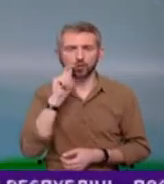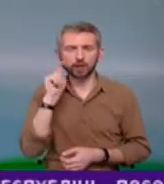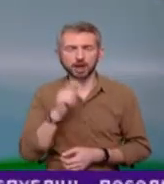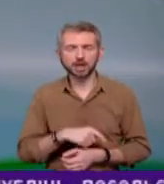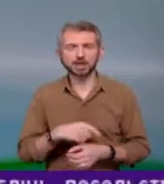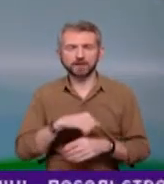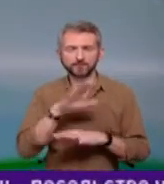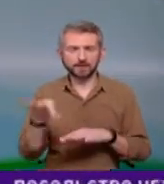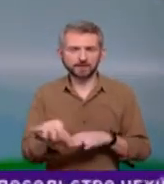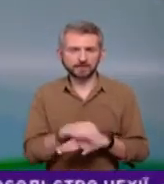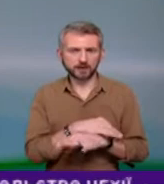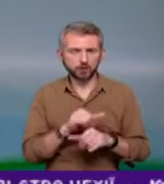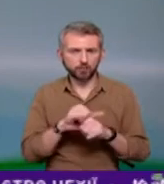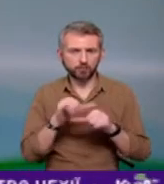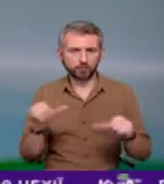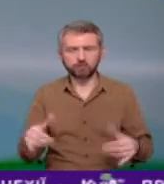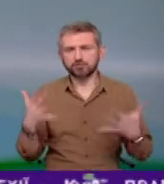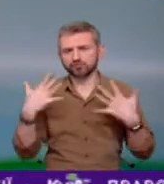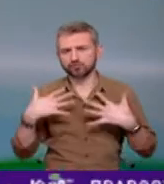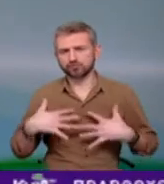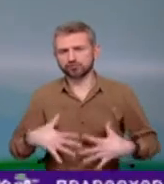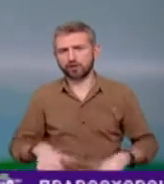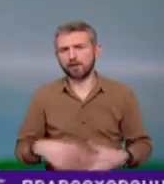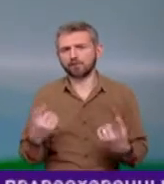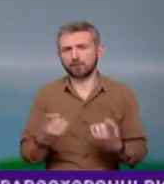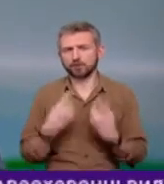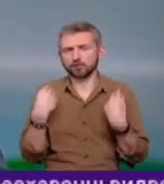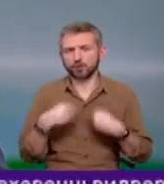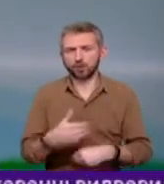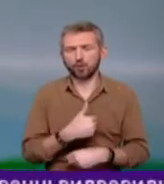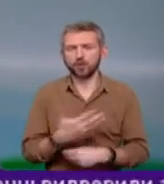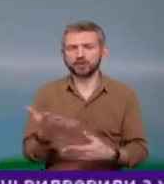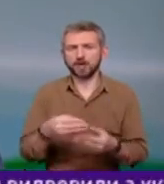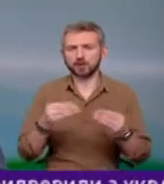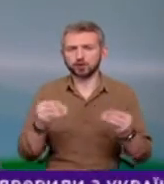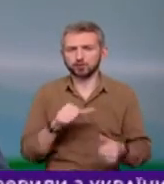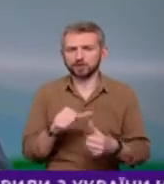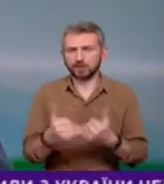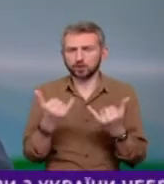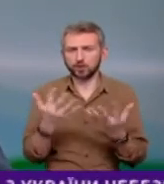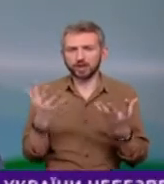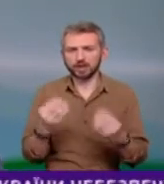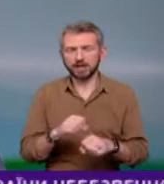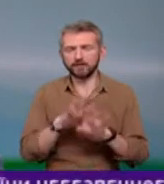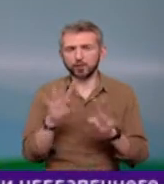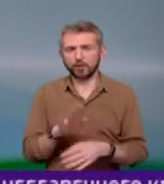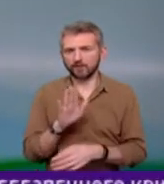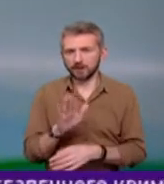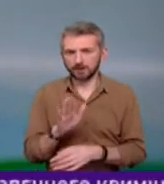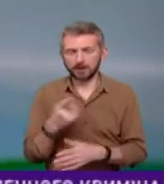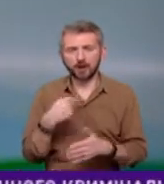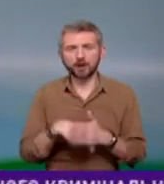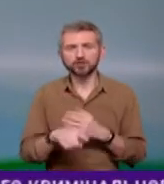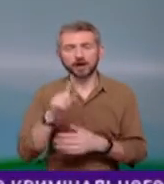весільний бум у пишному вбранні, а хто й у звичайному буденному одязі хочуть взяти шлюб саме сьогодні, у день Святого Валентина. Адже